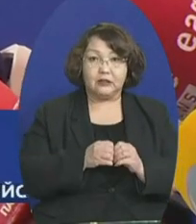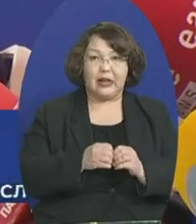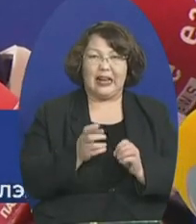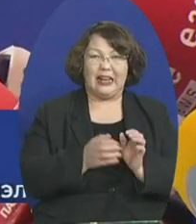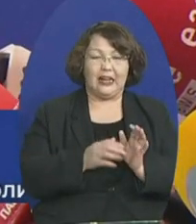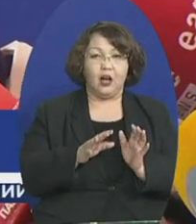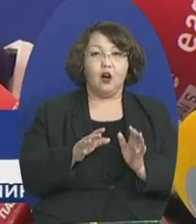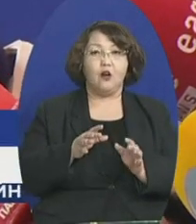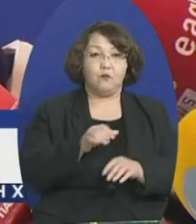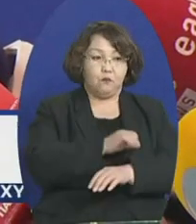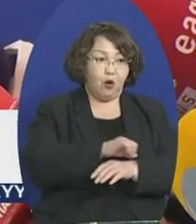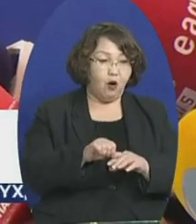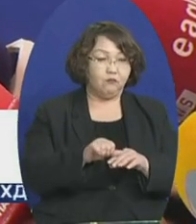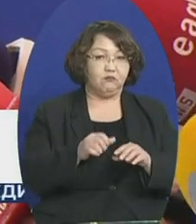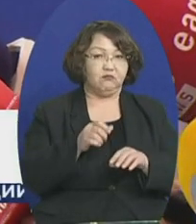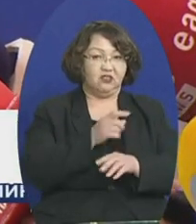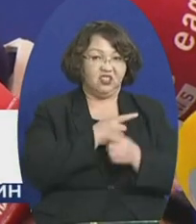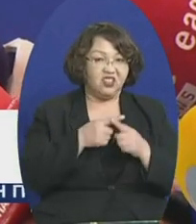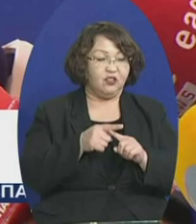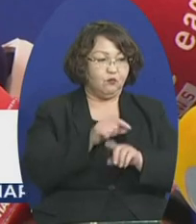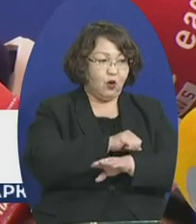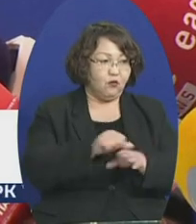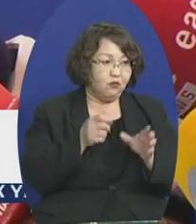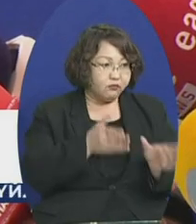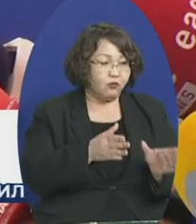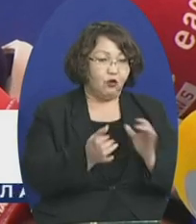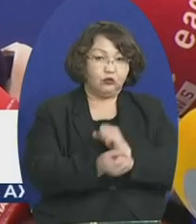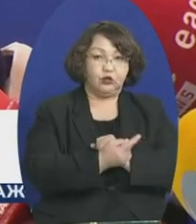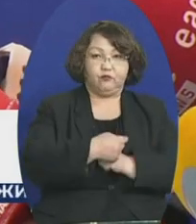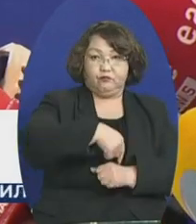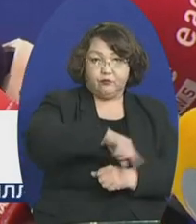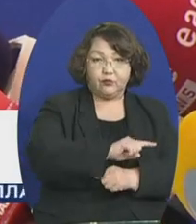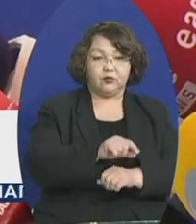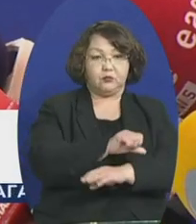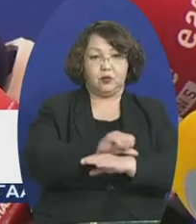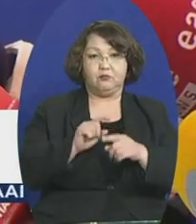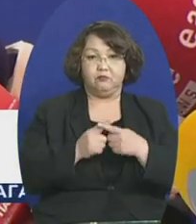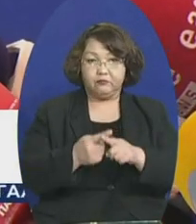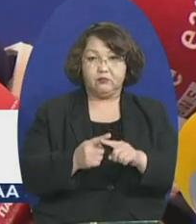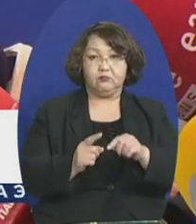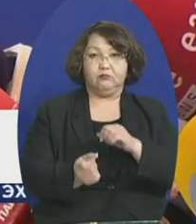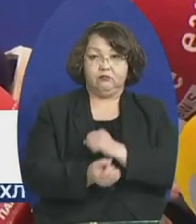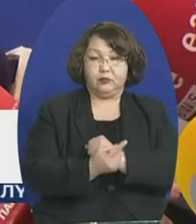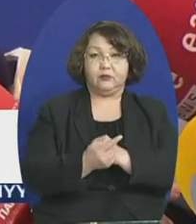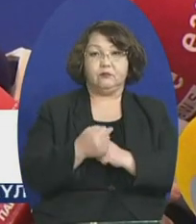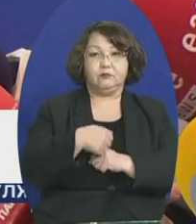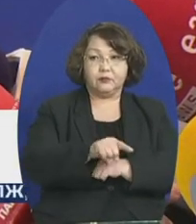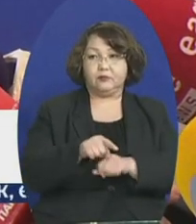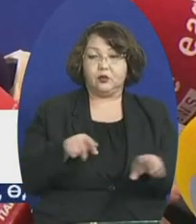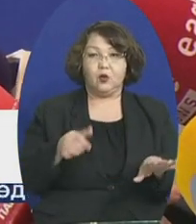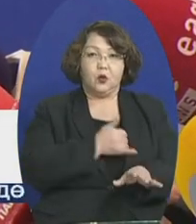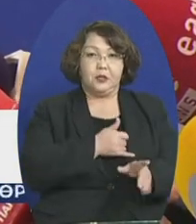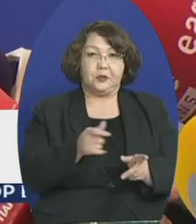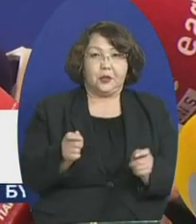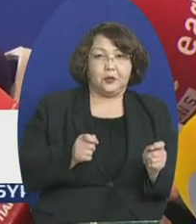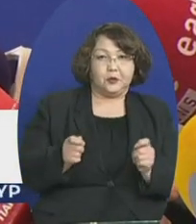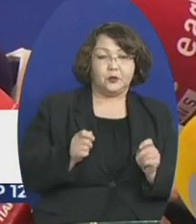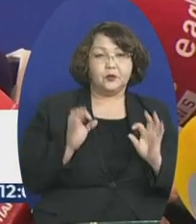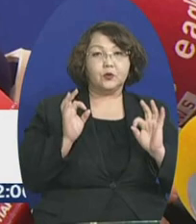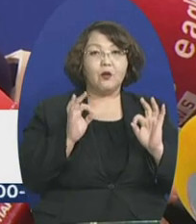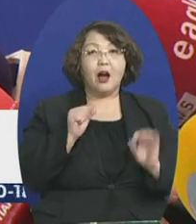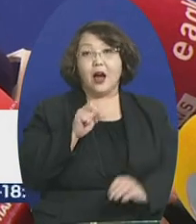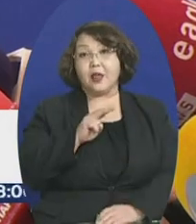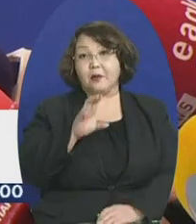бомб тус бүрээр ангилж тухайн бомбын одоо онцлог тохирсон удирдлагын менежментийн хэлбэрүүдийг одоо аж ахуйн